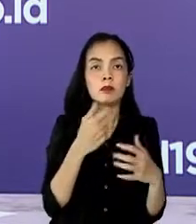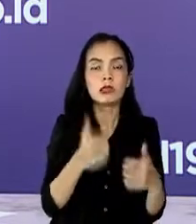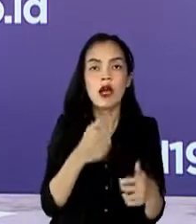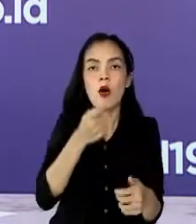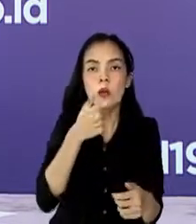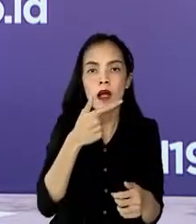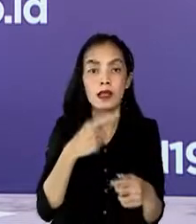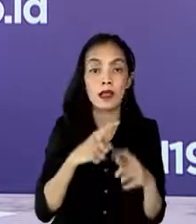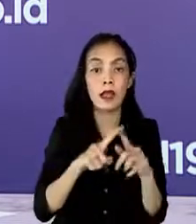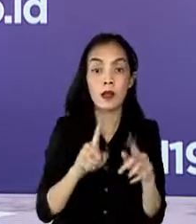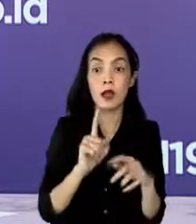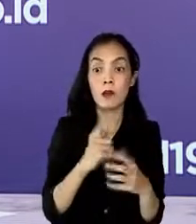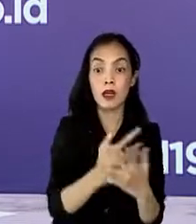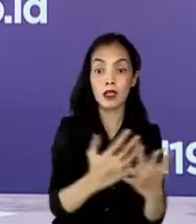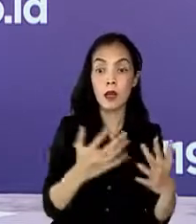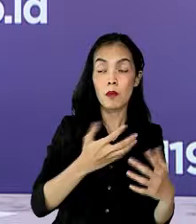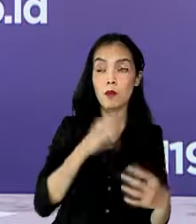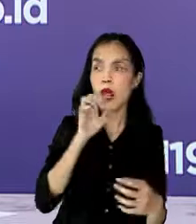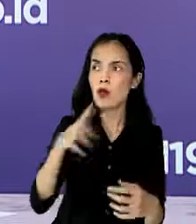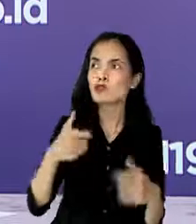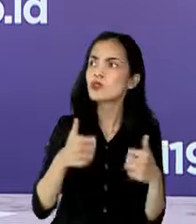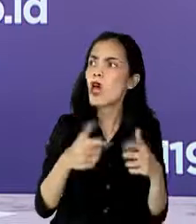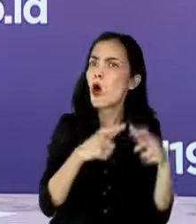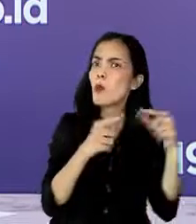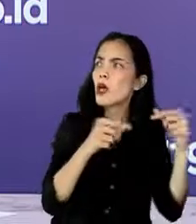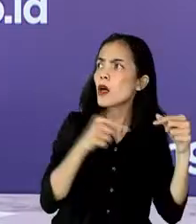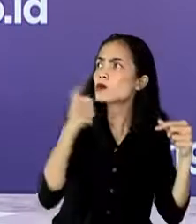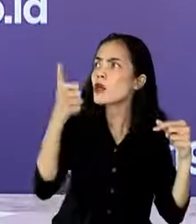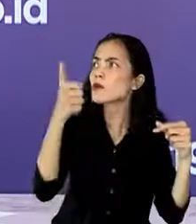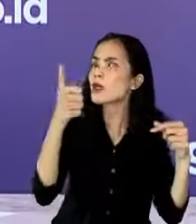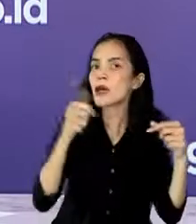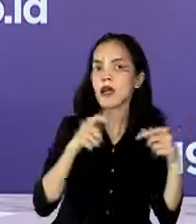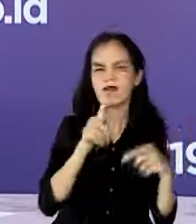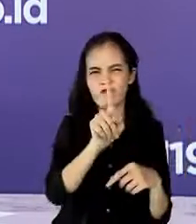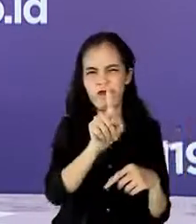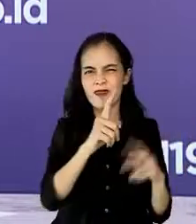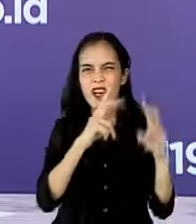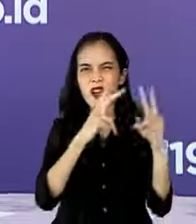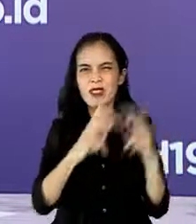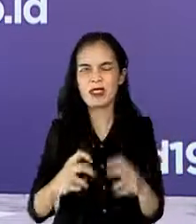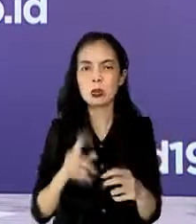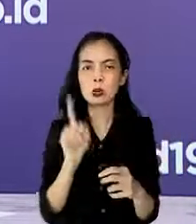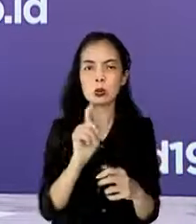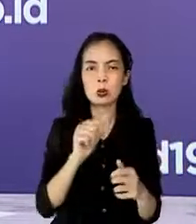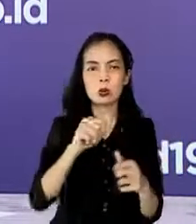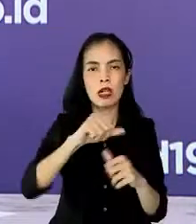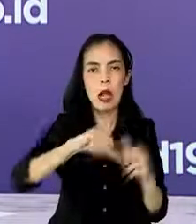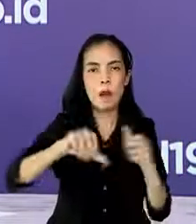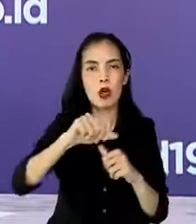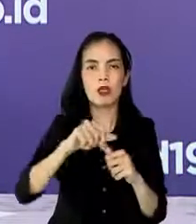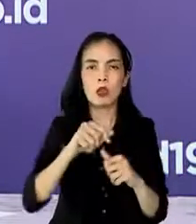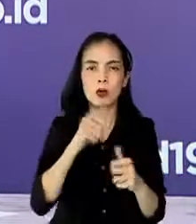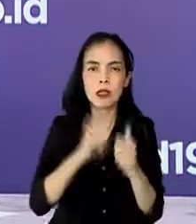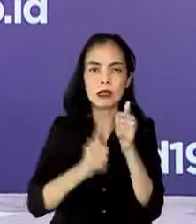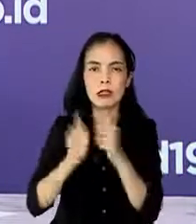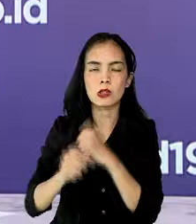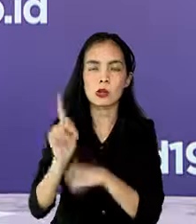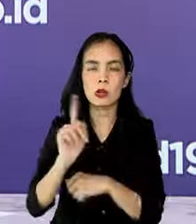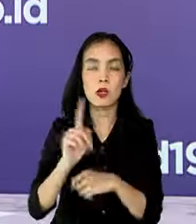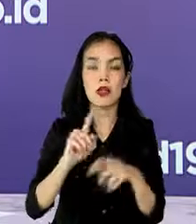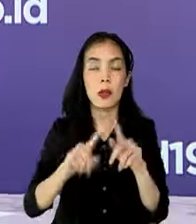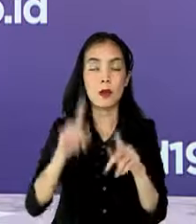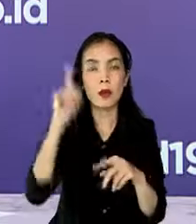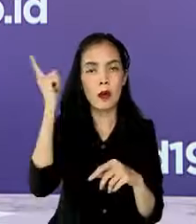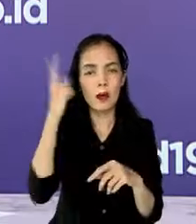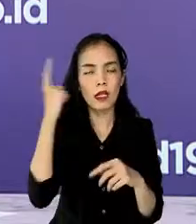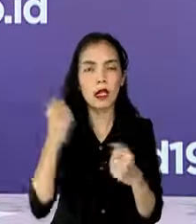maka perlu adanya uji klinis yang dilakukan terlebih dahulu namun pemerintah mendukung Hai penggunaan